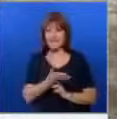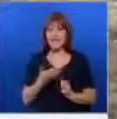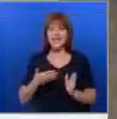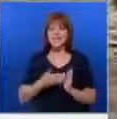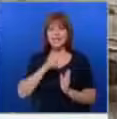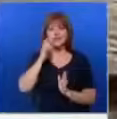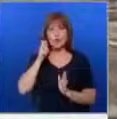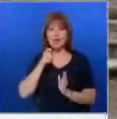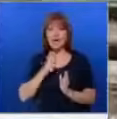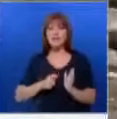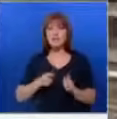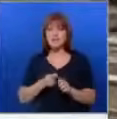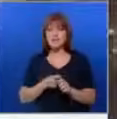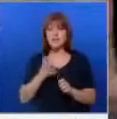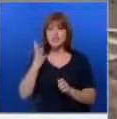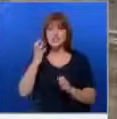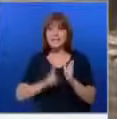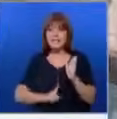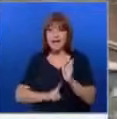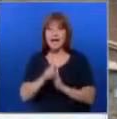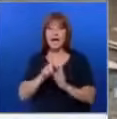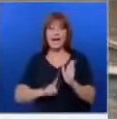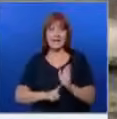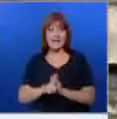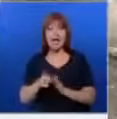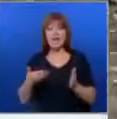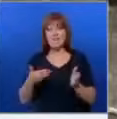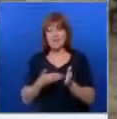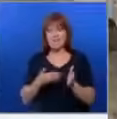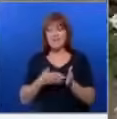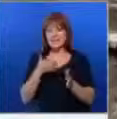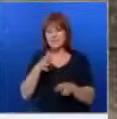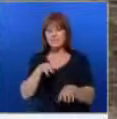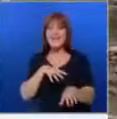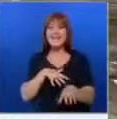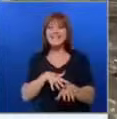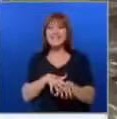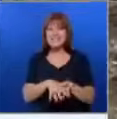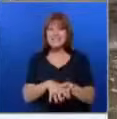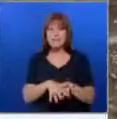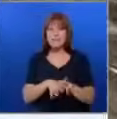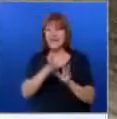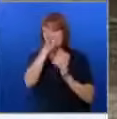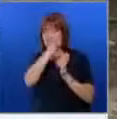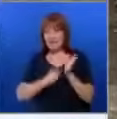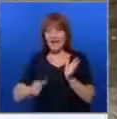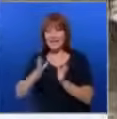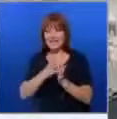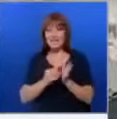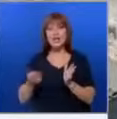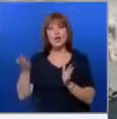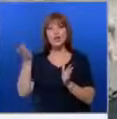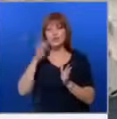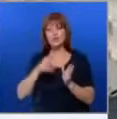са изстреляни най-малко 40 ракети, а макар и ПВО системите да са успели да свалят част от тях, други поразяват мишените